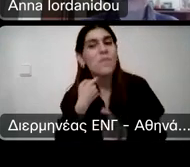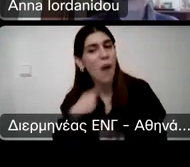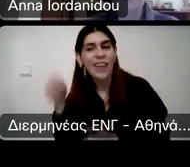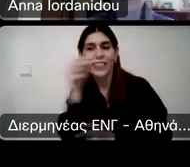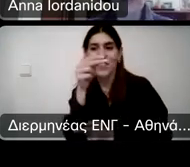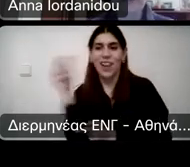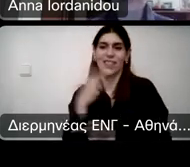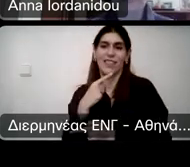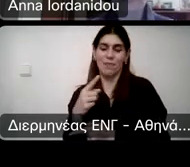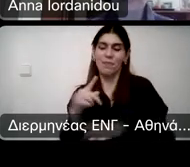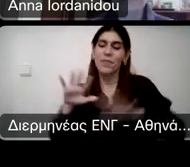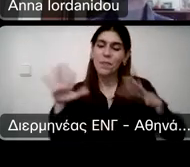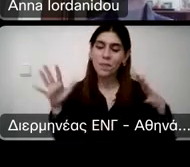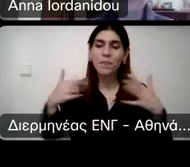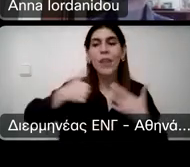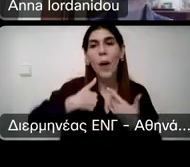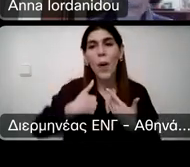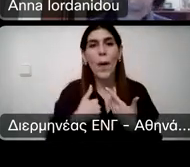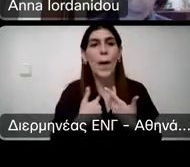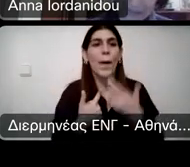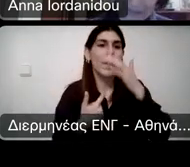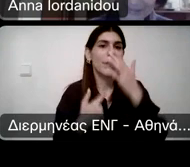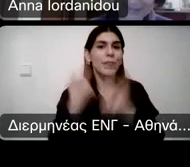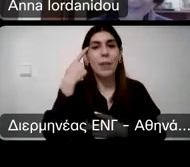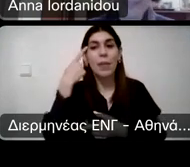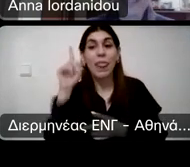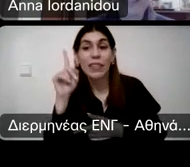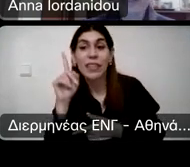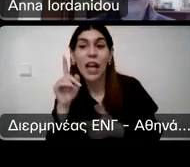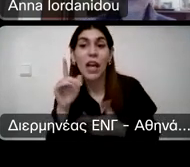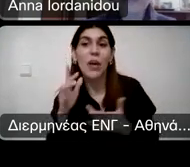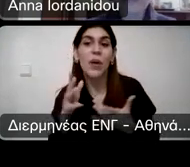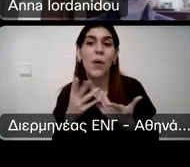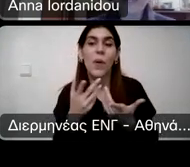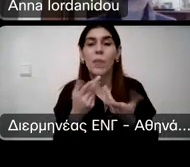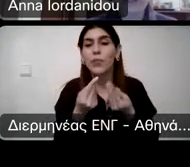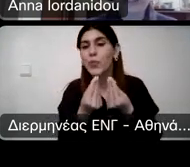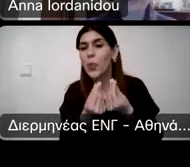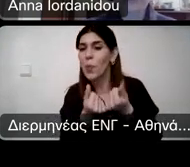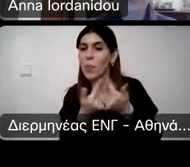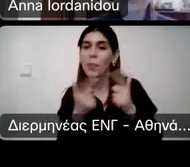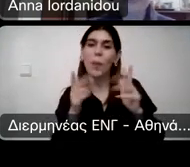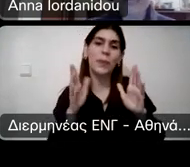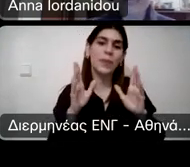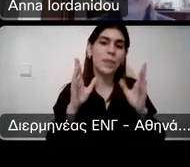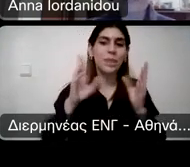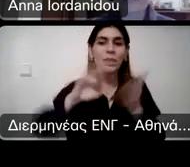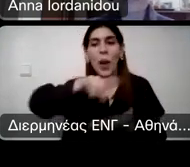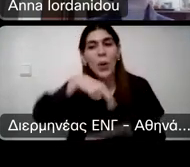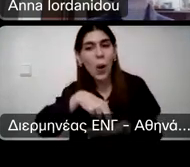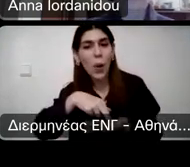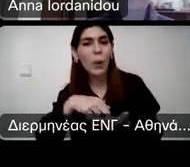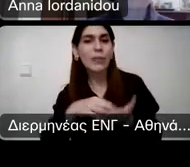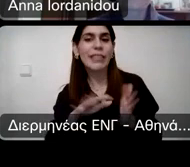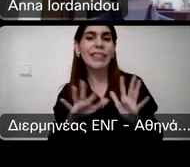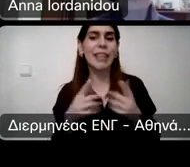ουσιαστικά εγώ έχω τον λίγο, τώρα δεν ξέρω αν είναι και πολύ... χαριτωμένος, μάλλον άχαρος ρόλος, να σας